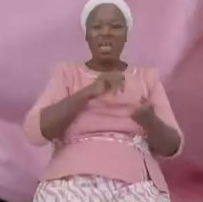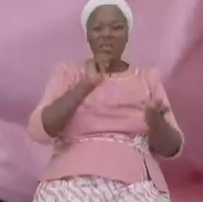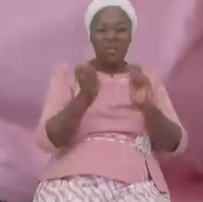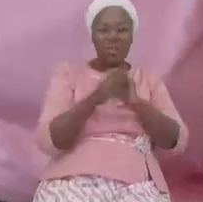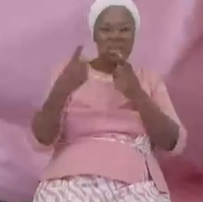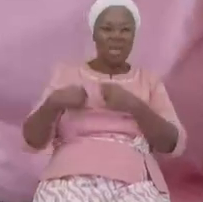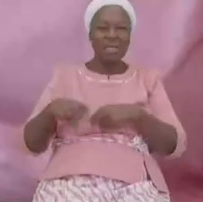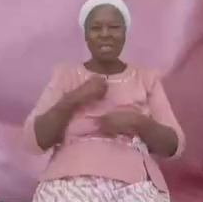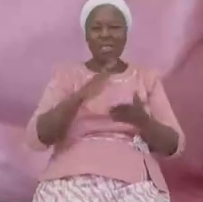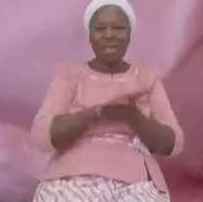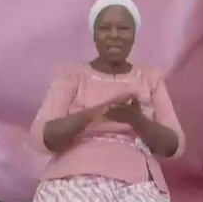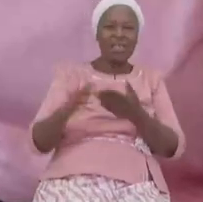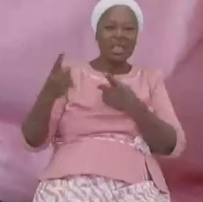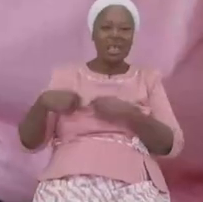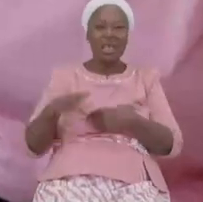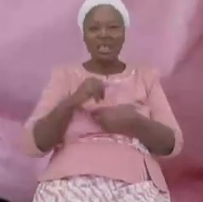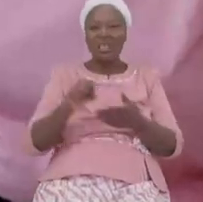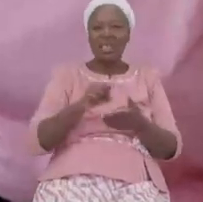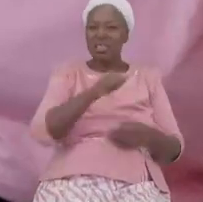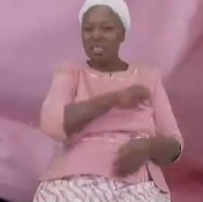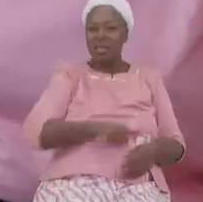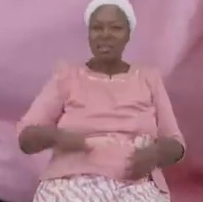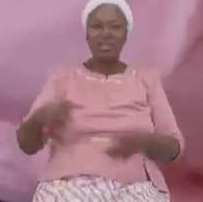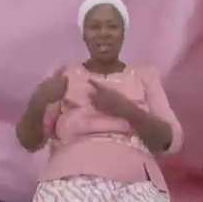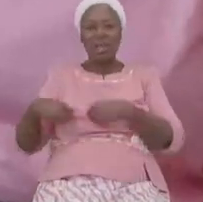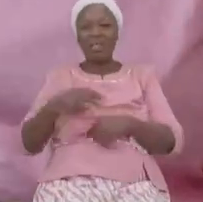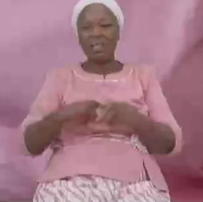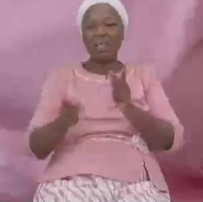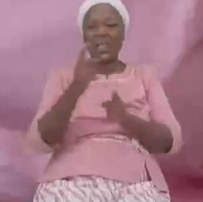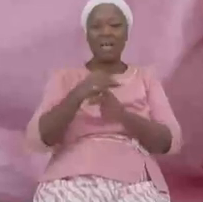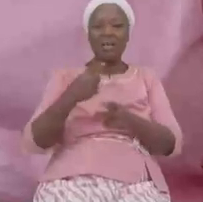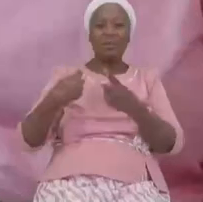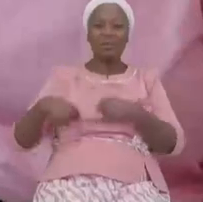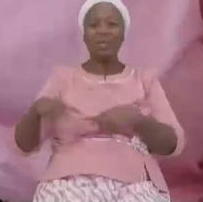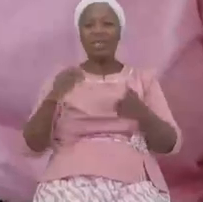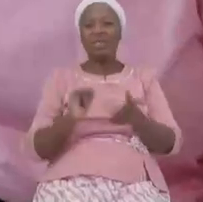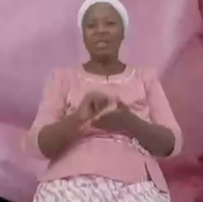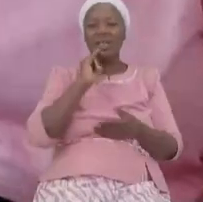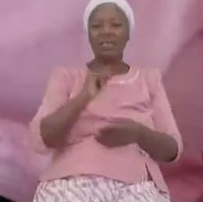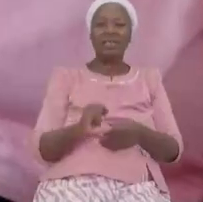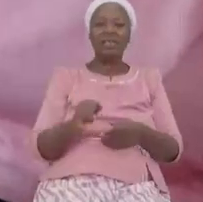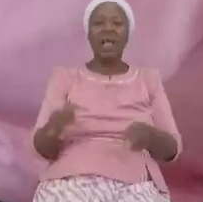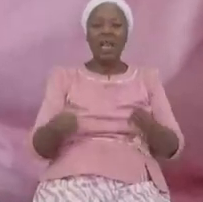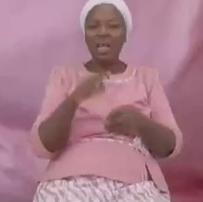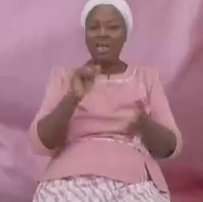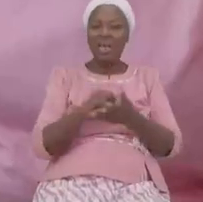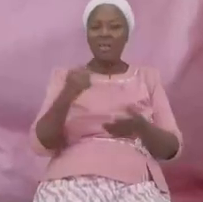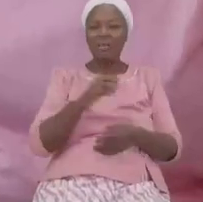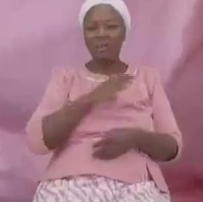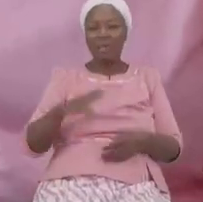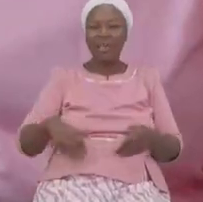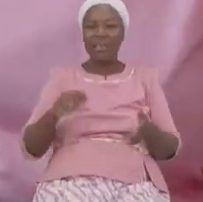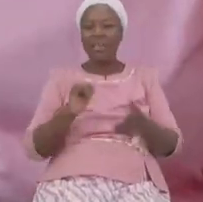Un cœur changé, un cœur circoncis, un type de cœur qui est comme celui de Christ,